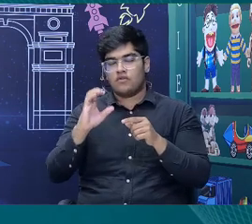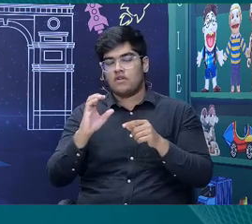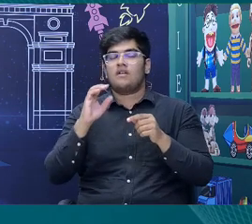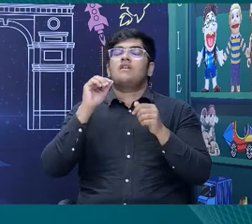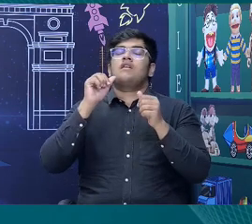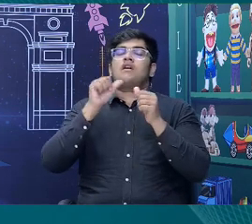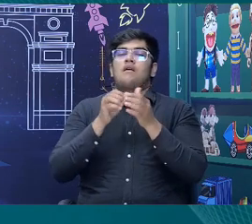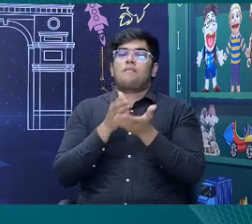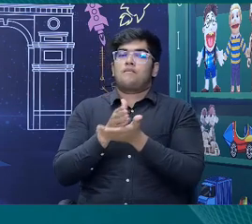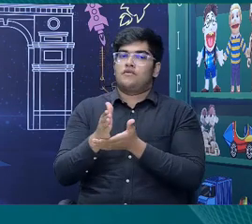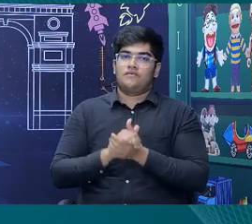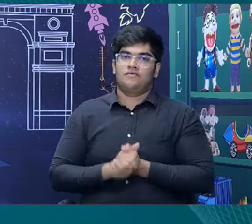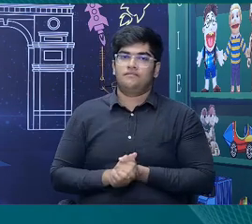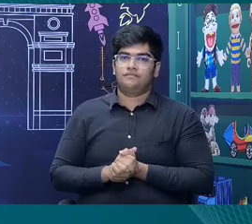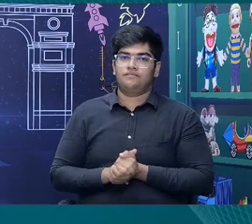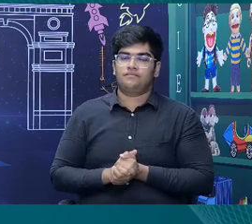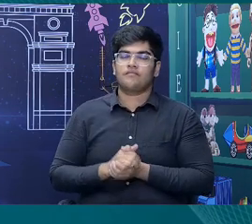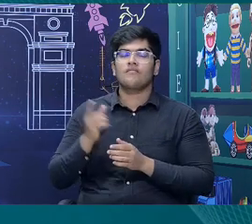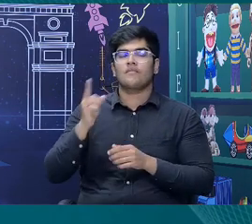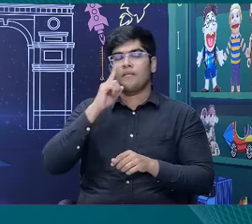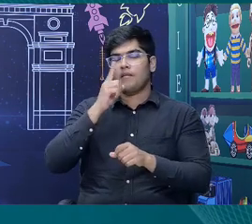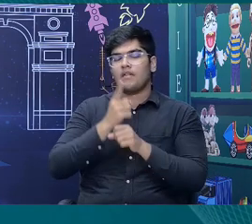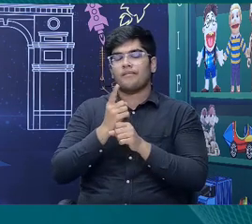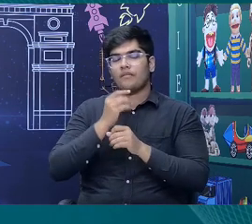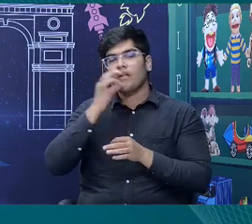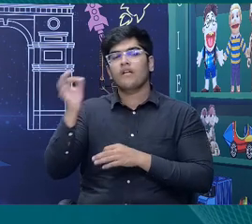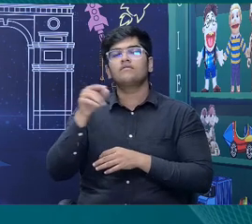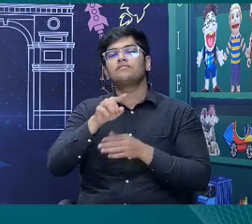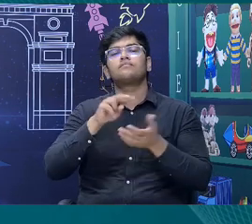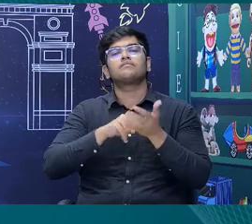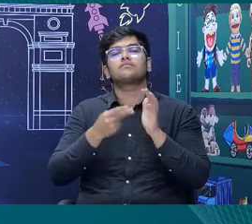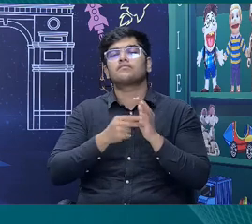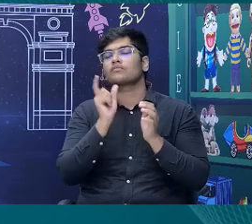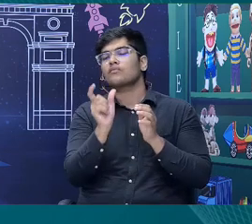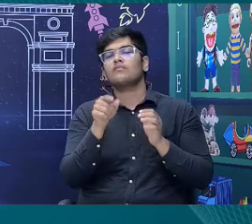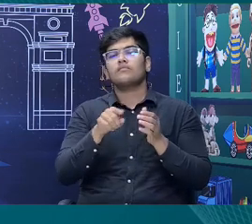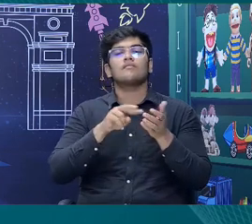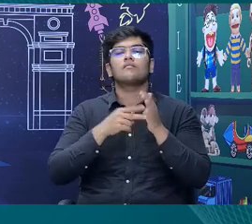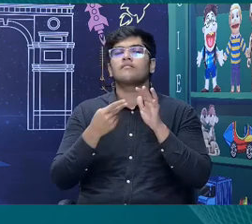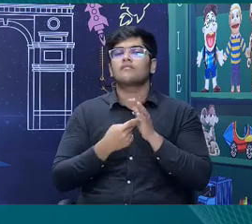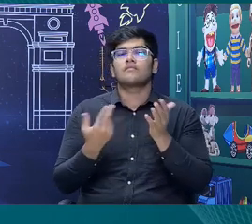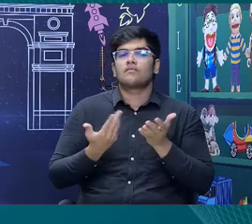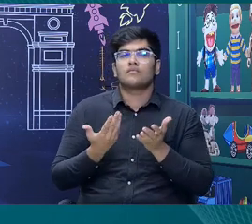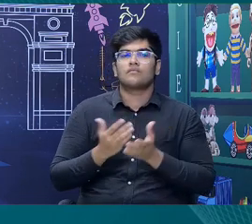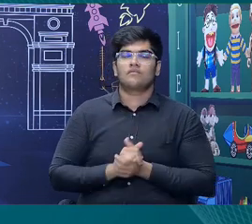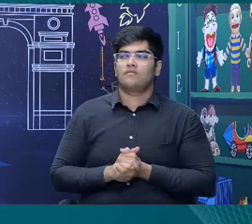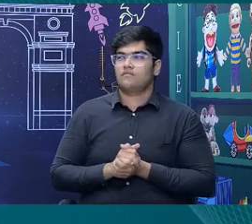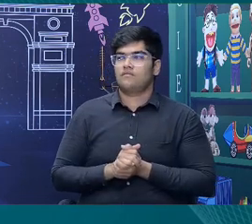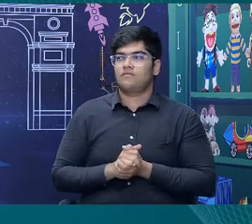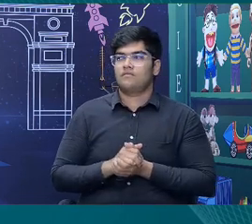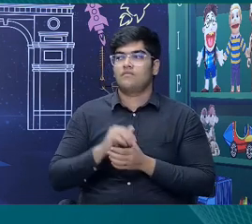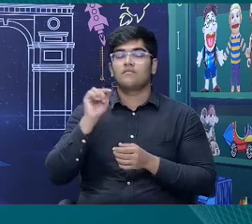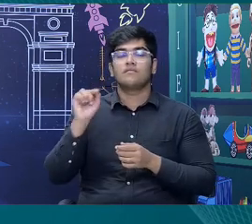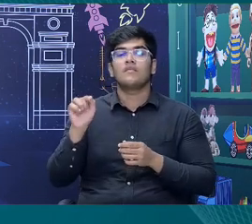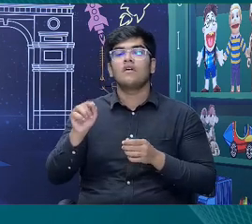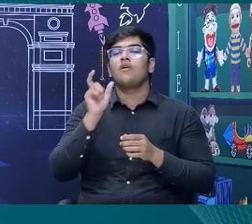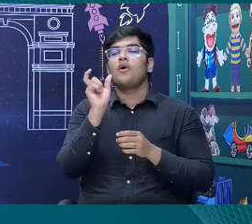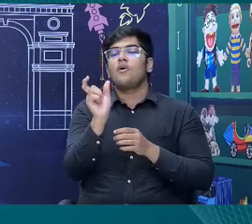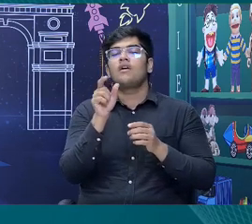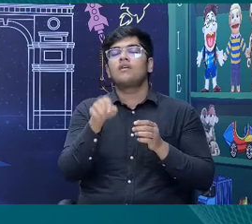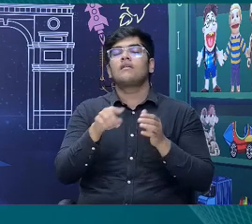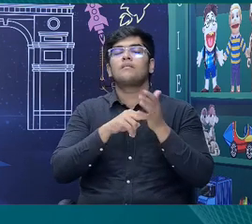क्वेश्चन दैट इज व्हाट आर द थेरेपी नीड देम थेरेपी अप्रोचेबल